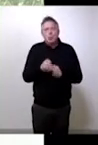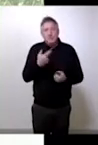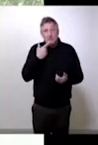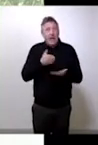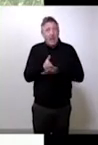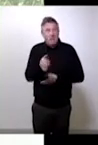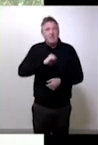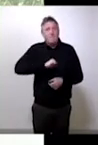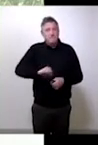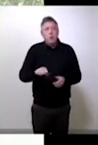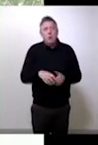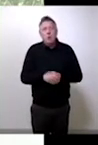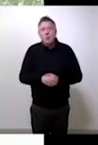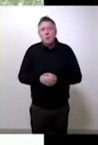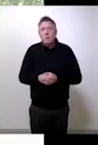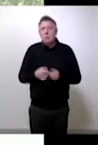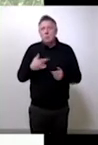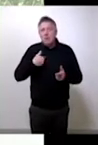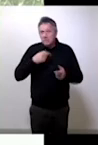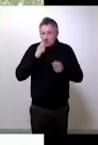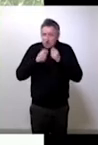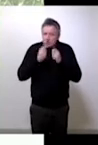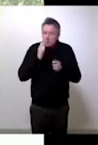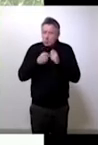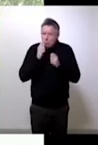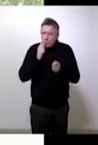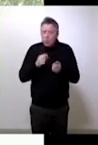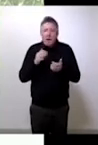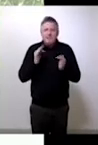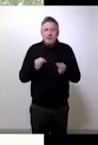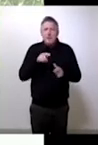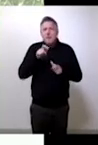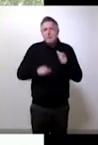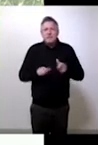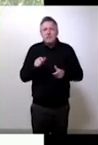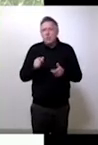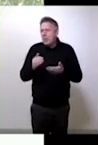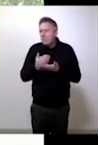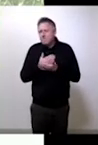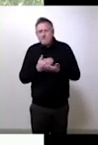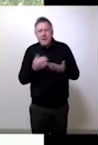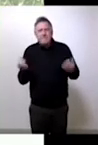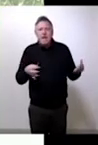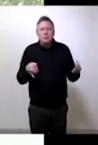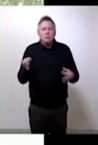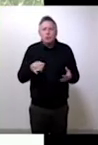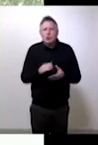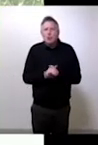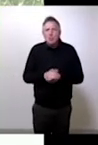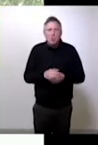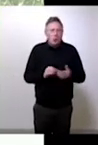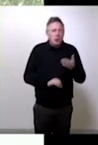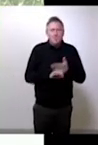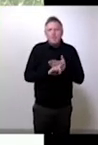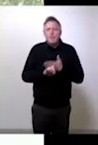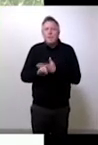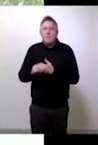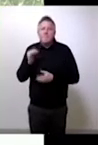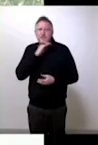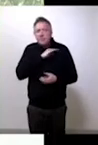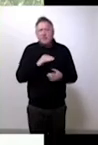pleine discussion avec les différents aménageurs pour accélérer la sortie des logements sociaux dans les opérations d'aménagement, de